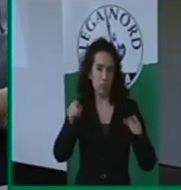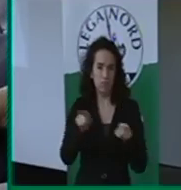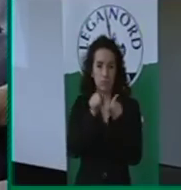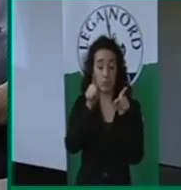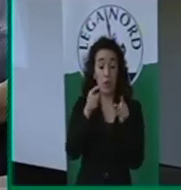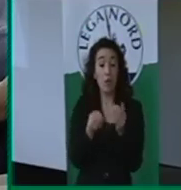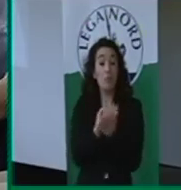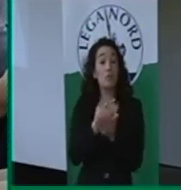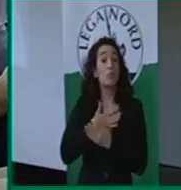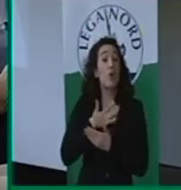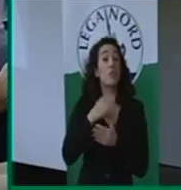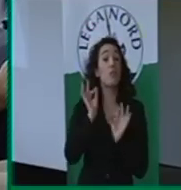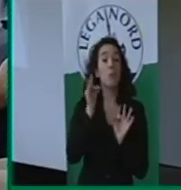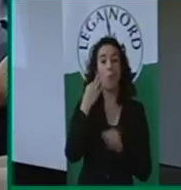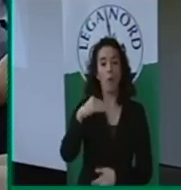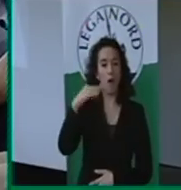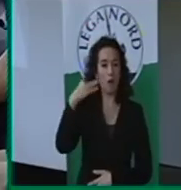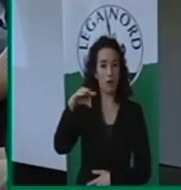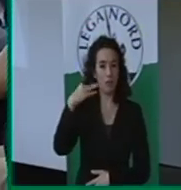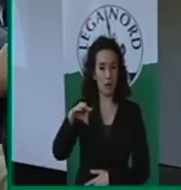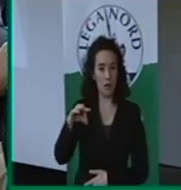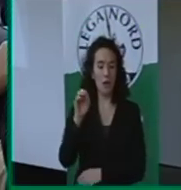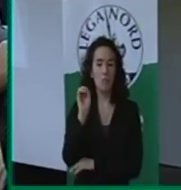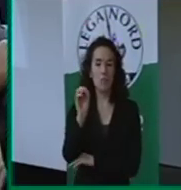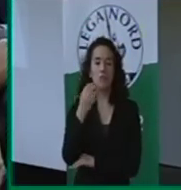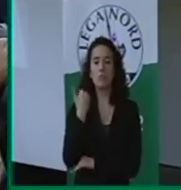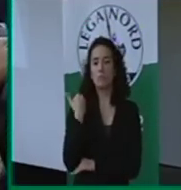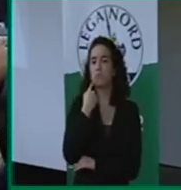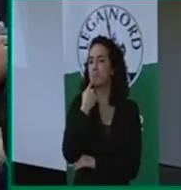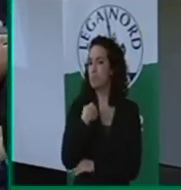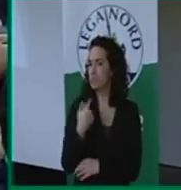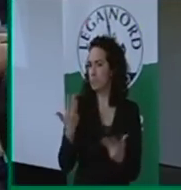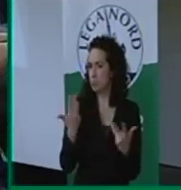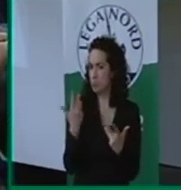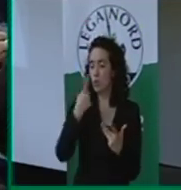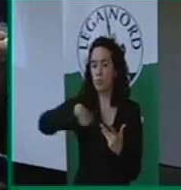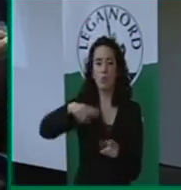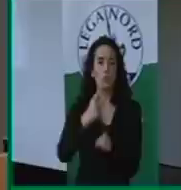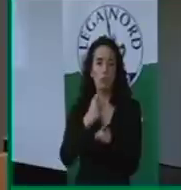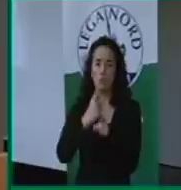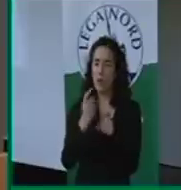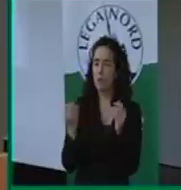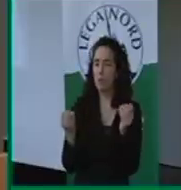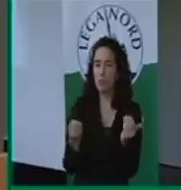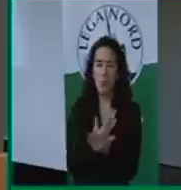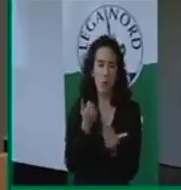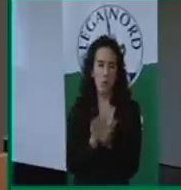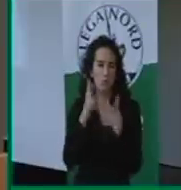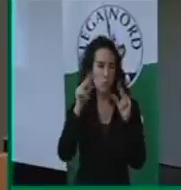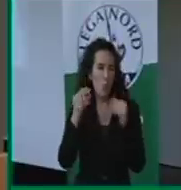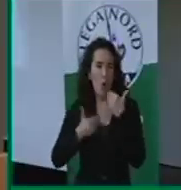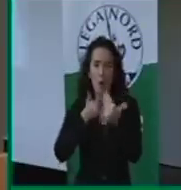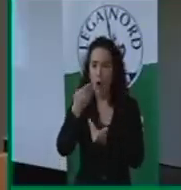diceva prima il professore Bisogna comunque continuare a a innovare per cui abbiamo continuato sulla strada